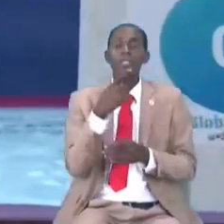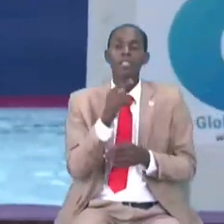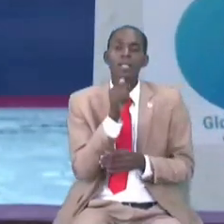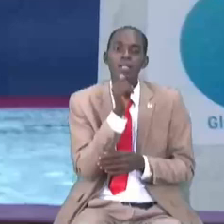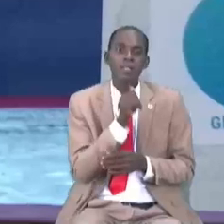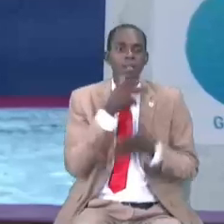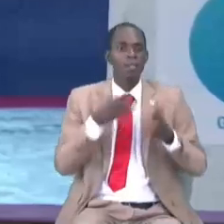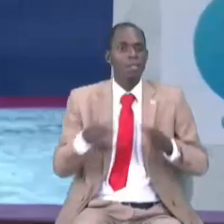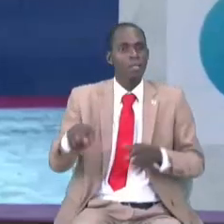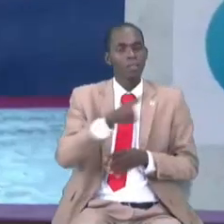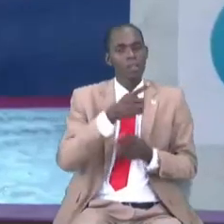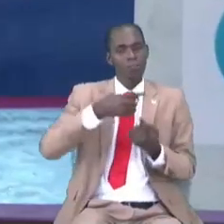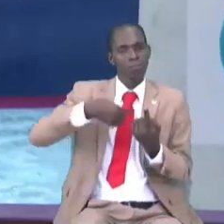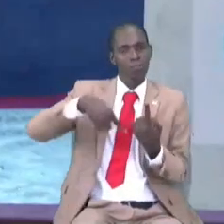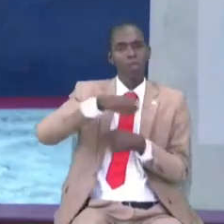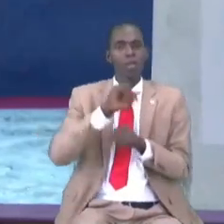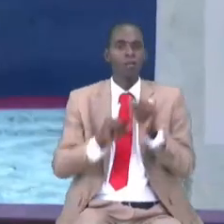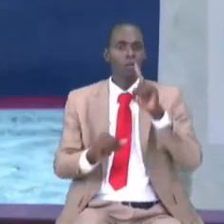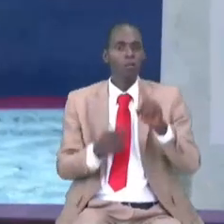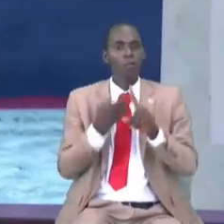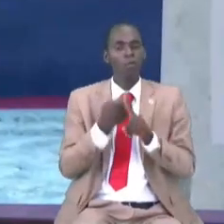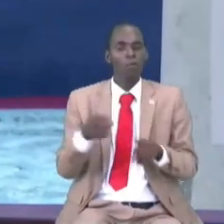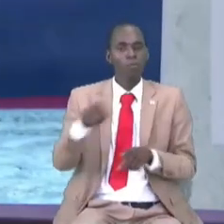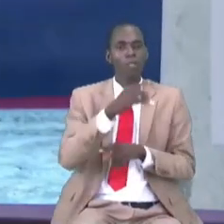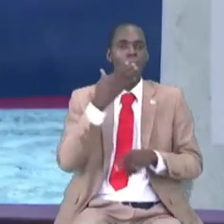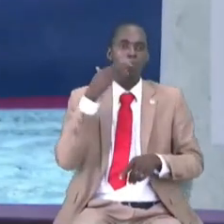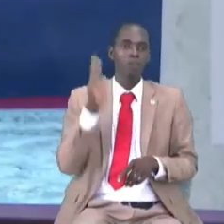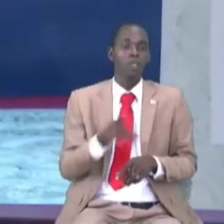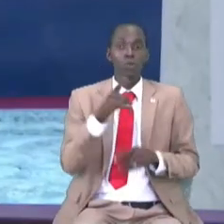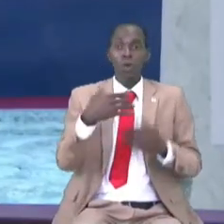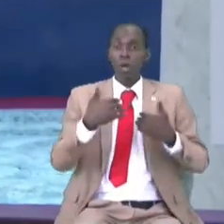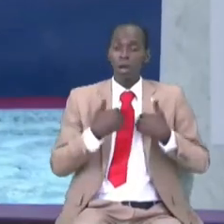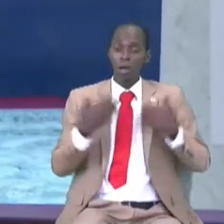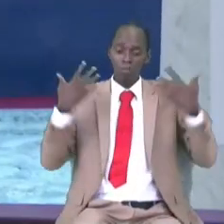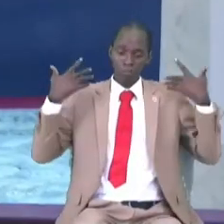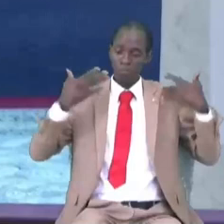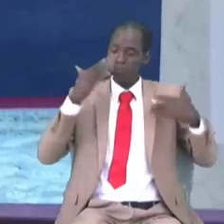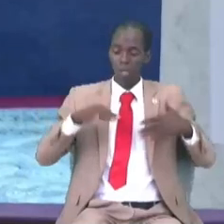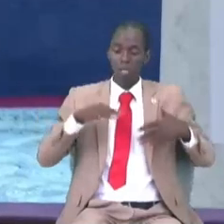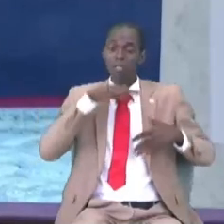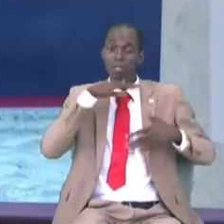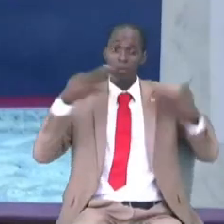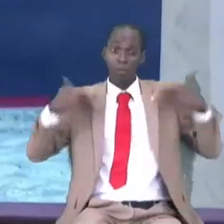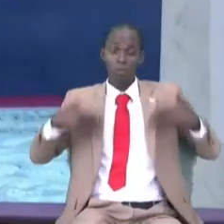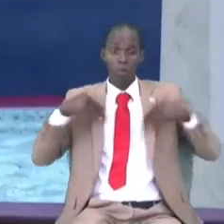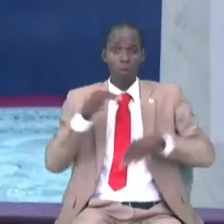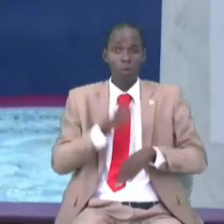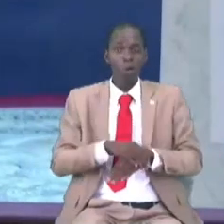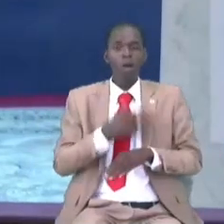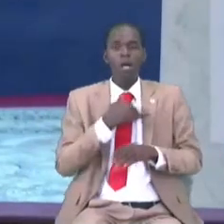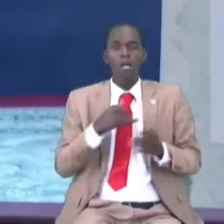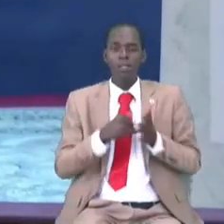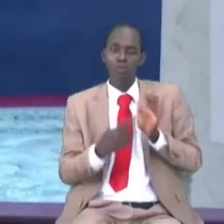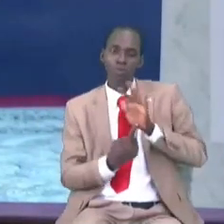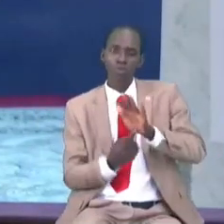voie. Vous avez le sac sur vous et c'est un symbole que vous êtes mort. Et si vous